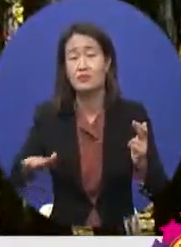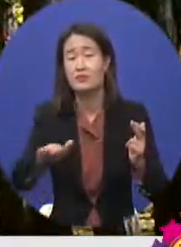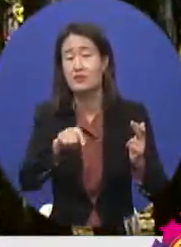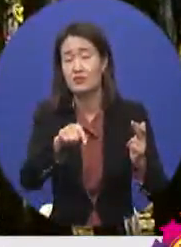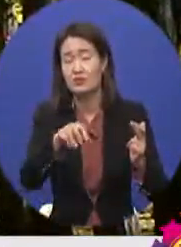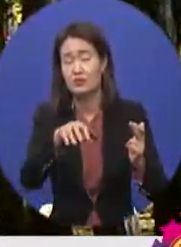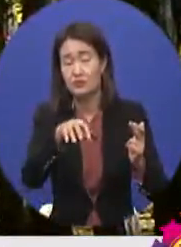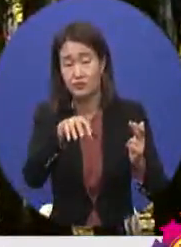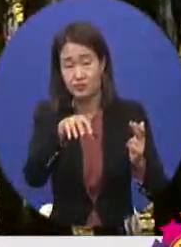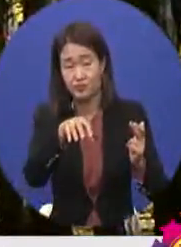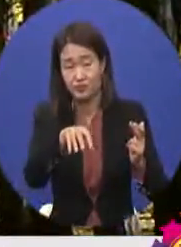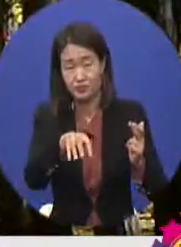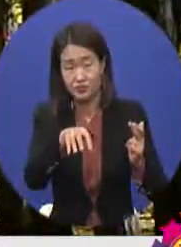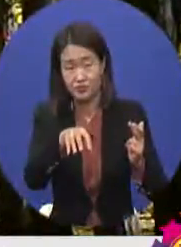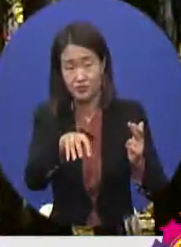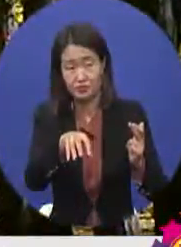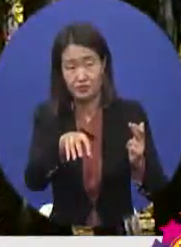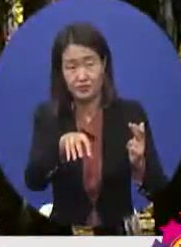칠갑산